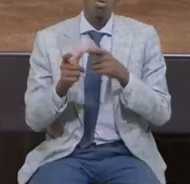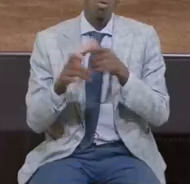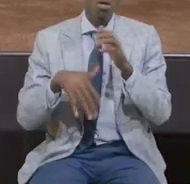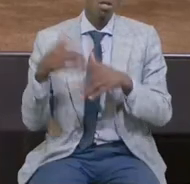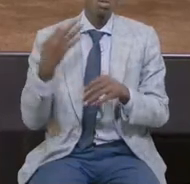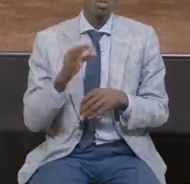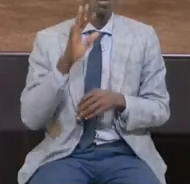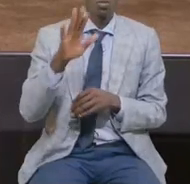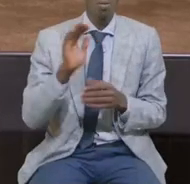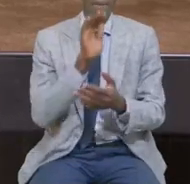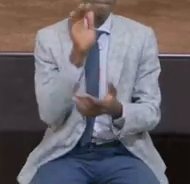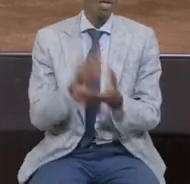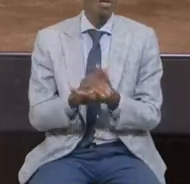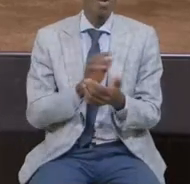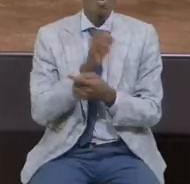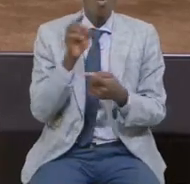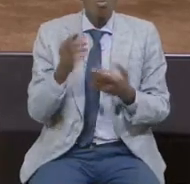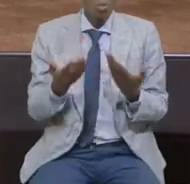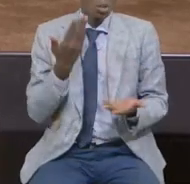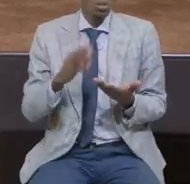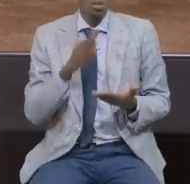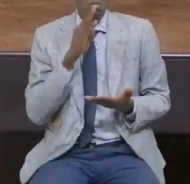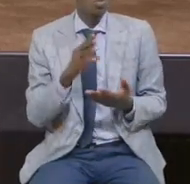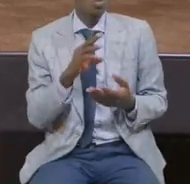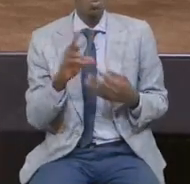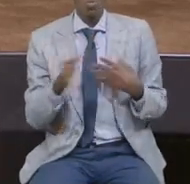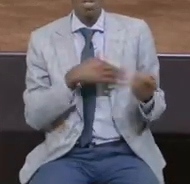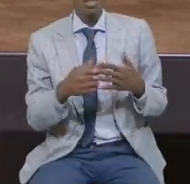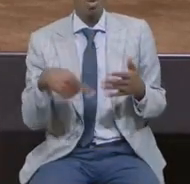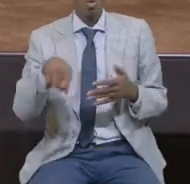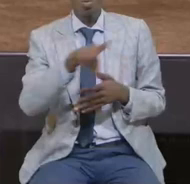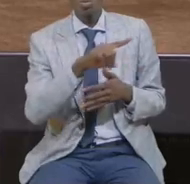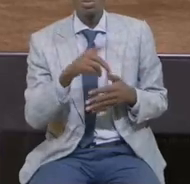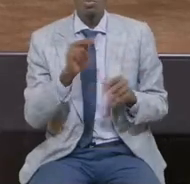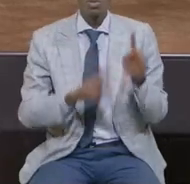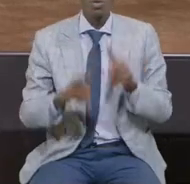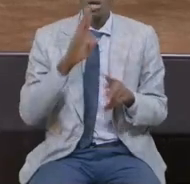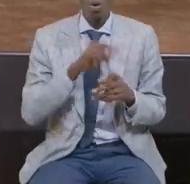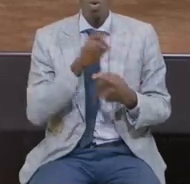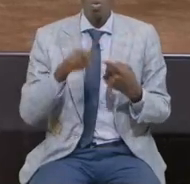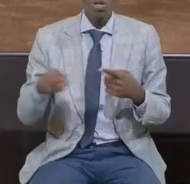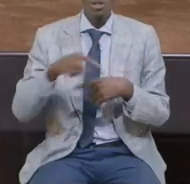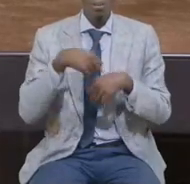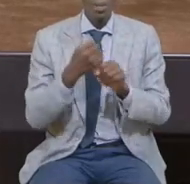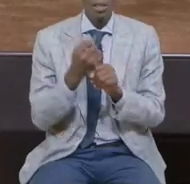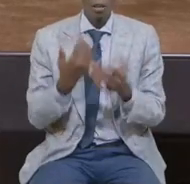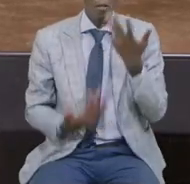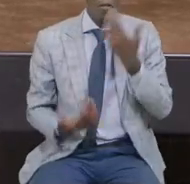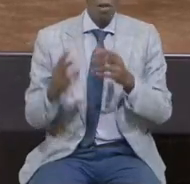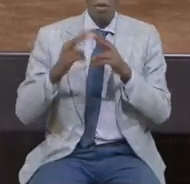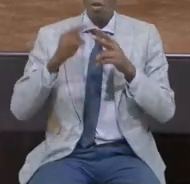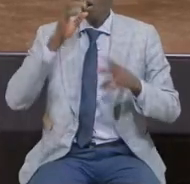votre mariage. Que ce soit la belle famille, lorsque les gens chauffent le feu là,